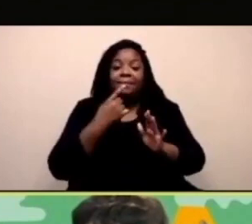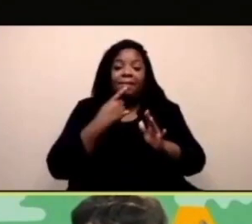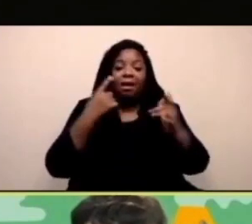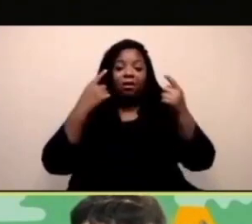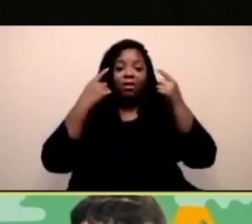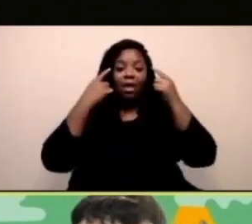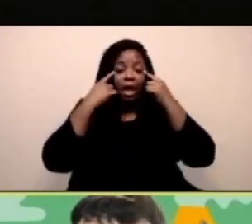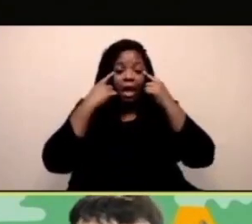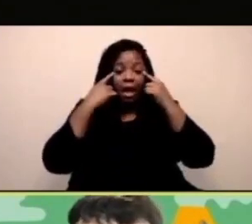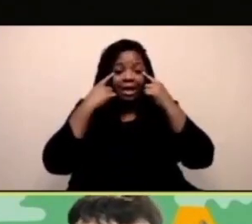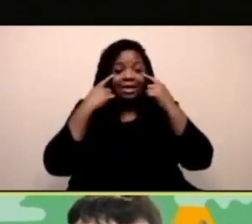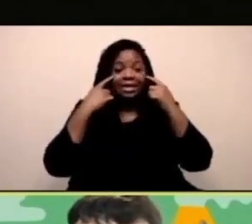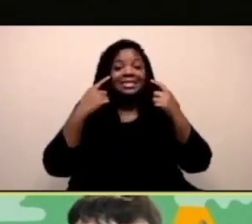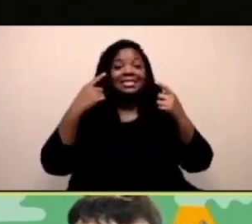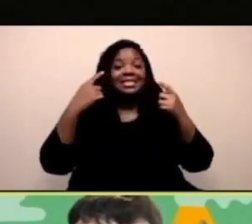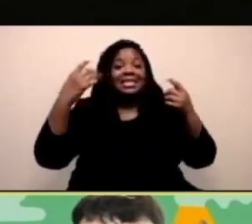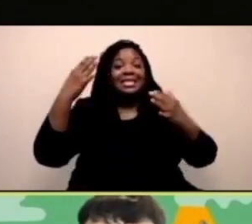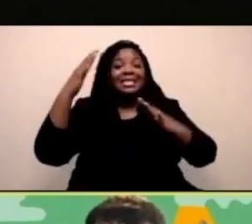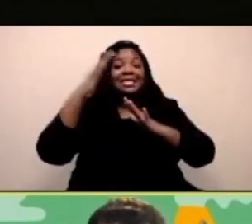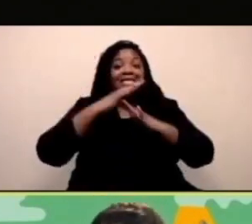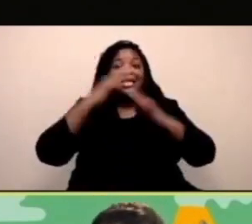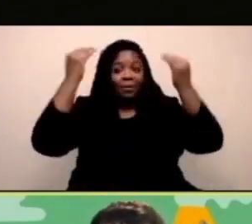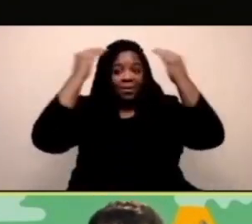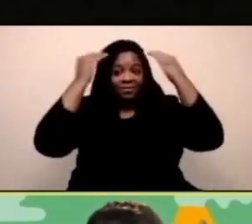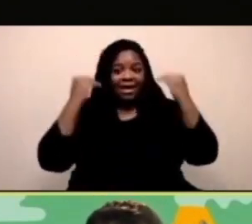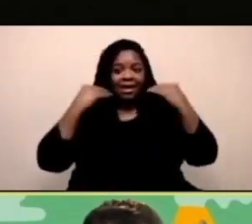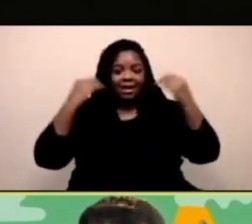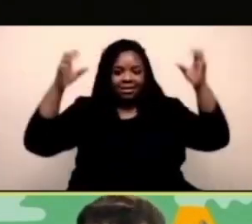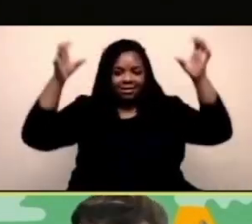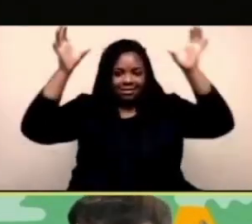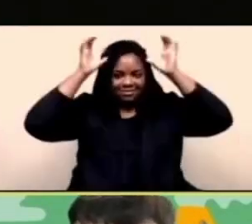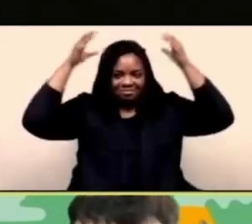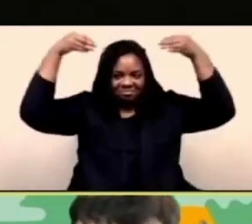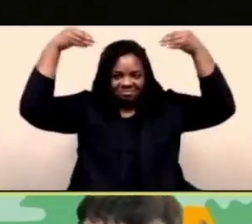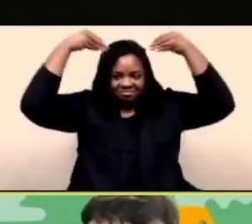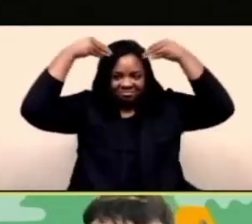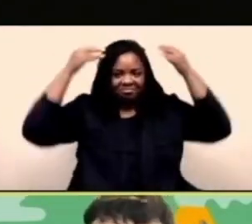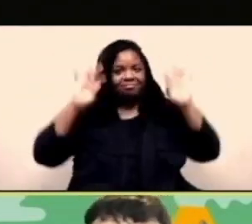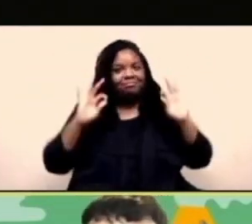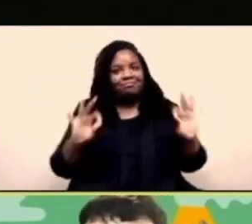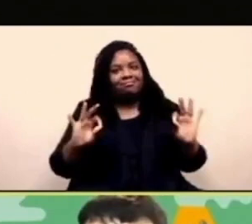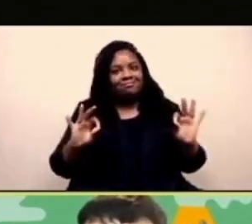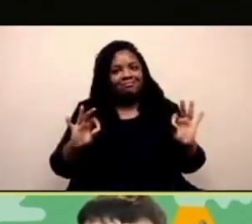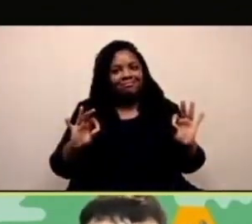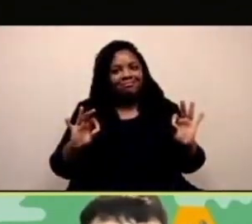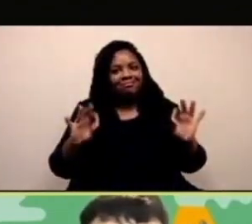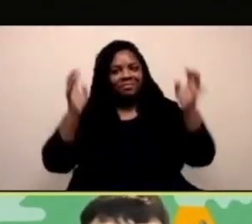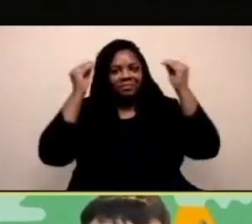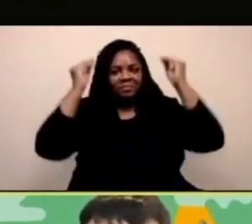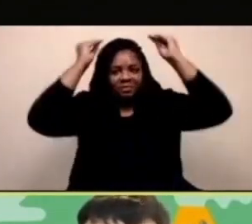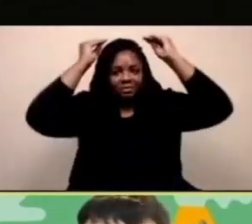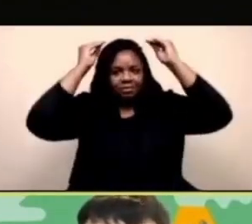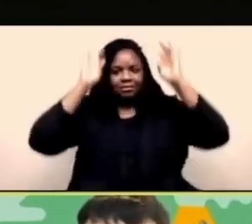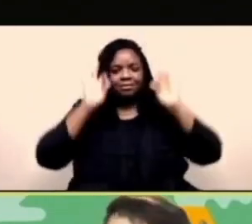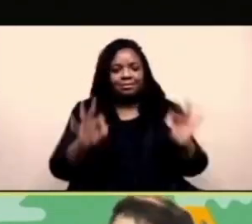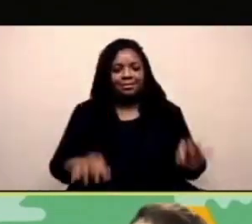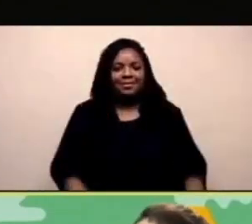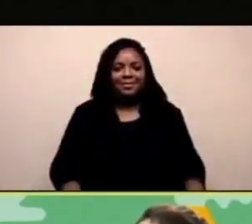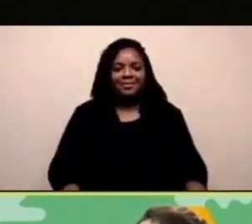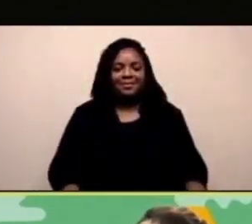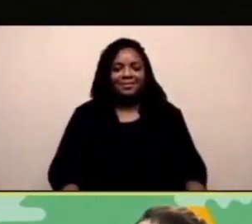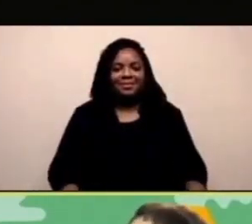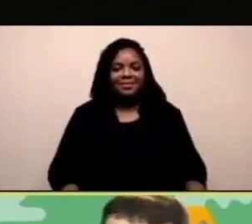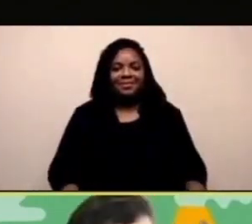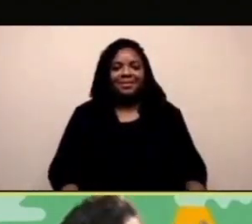同じこう鼻と同じコードです鼻にくっつけたくないので例えばそういう自分